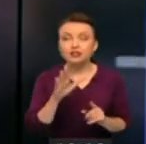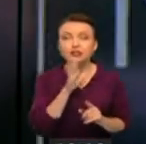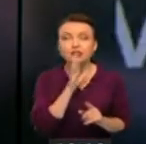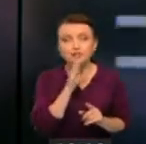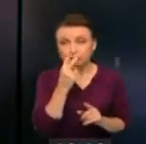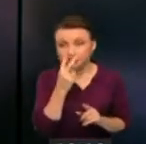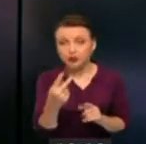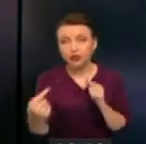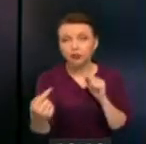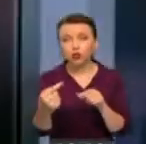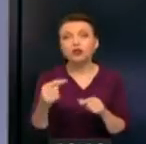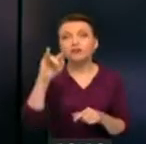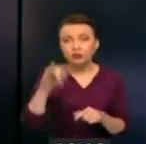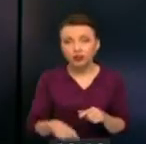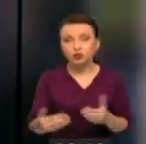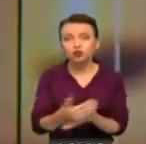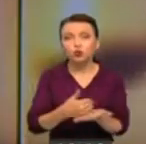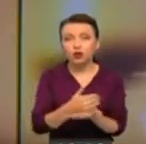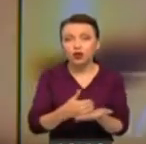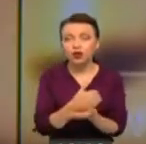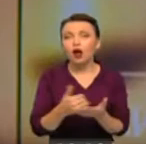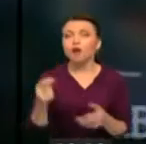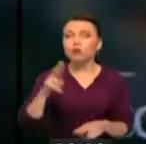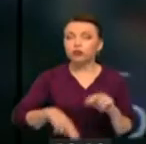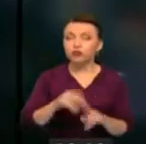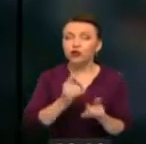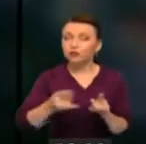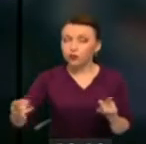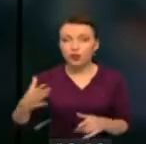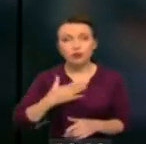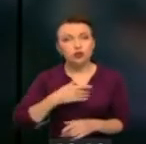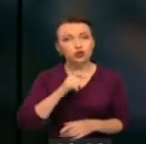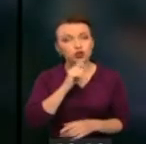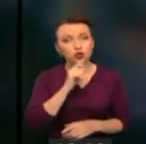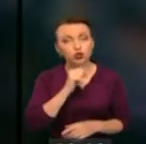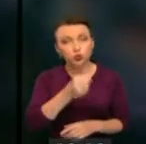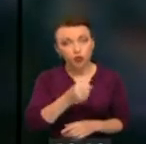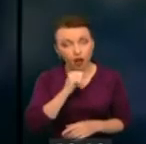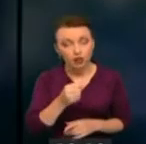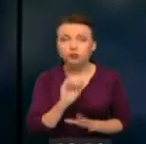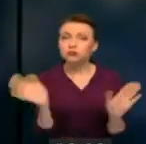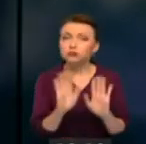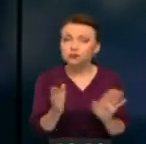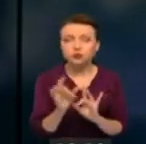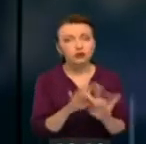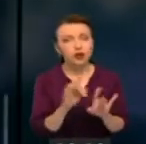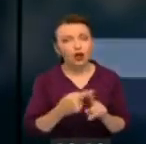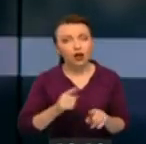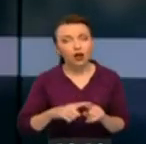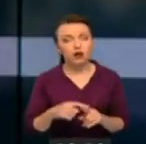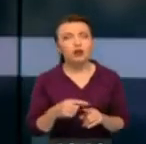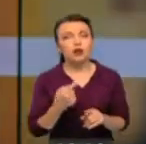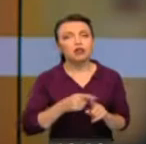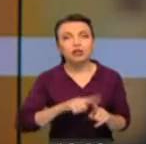вікон дому збиралися побудувати автостоянку. Тоді наших журналістів запевнили, що це лише прибирання території та жодної